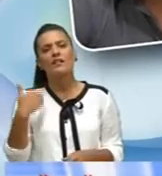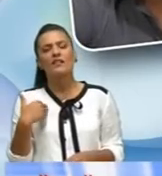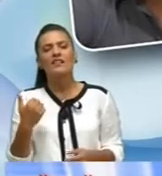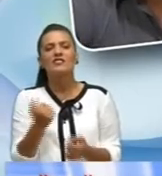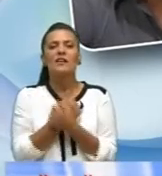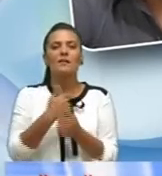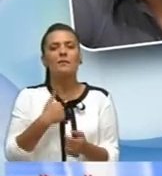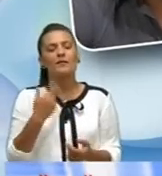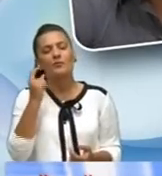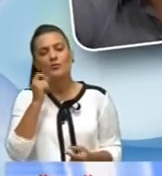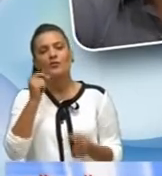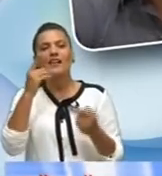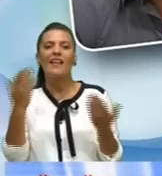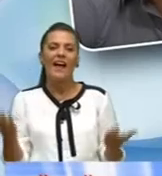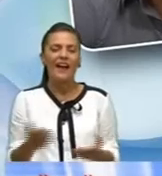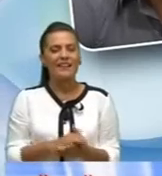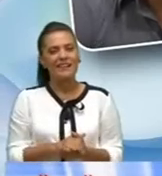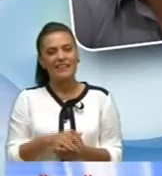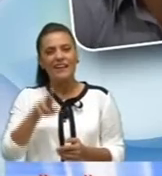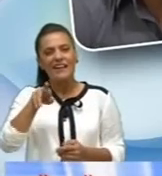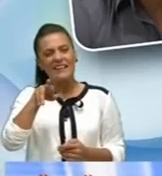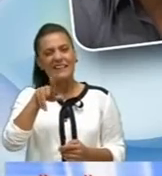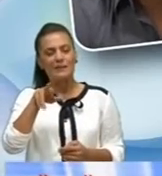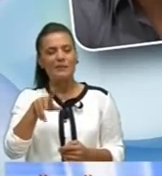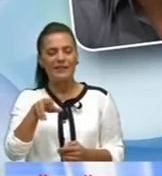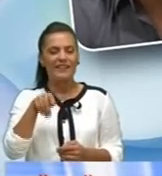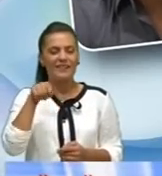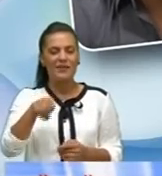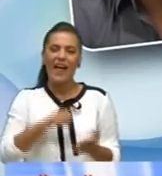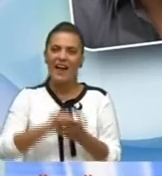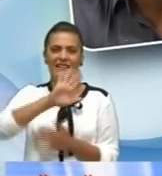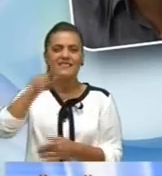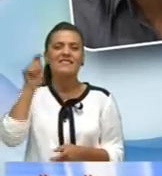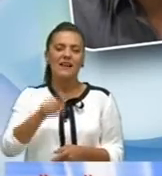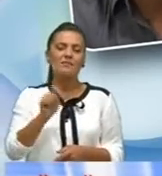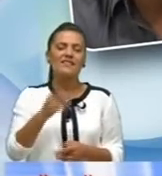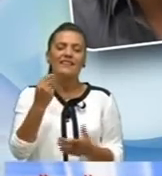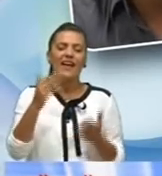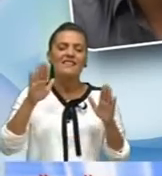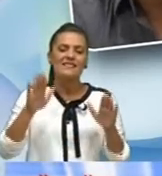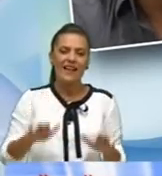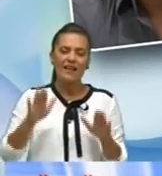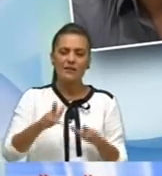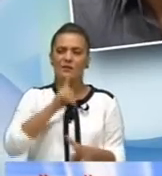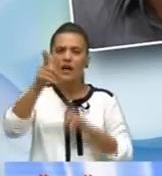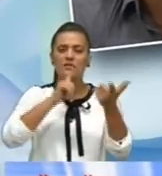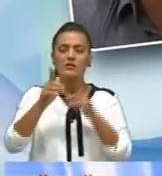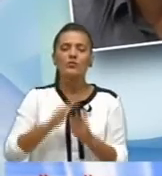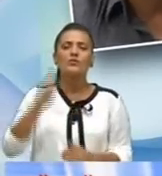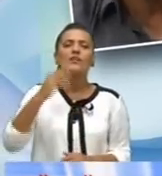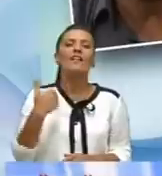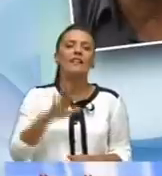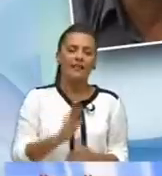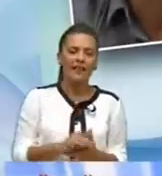canım benim uyan artık diye tamam, bence herkes yapsın. Daha sakin, daha güzel değil mi? Bangır bangır uyanmak yerine.